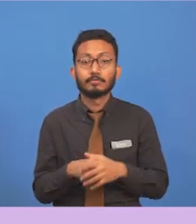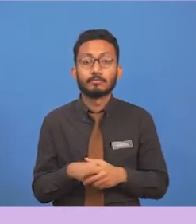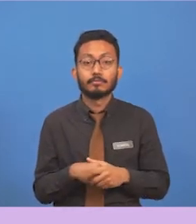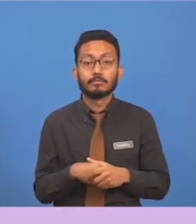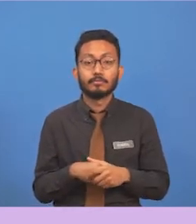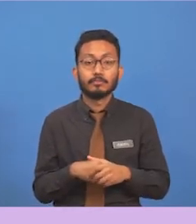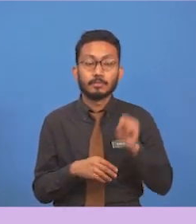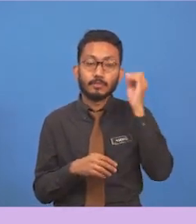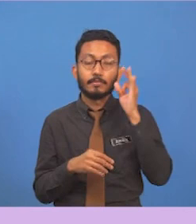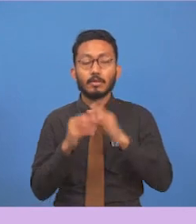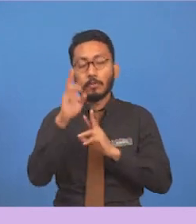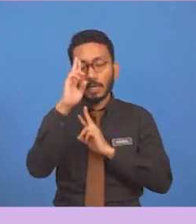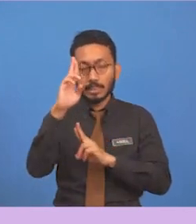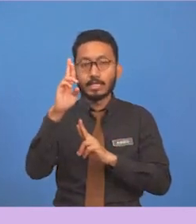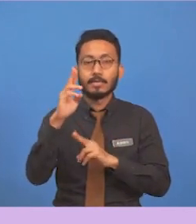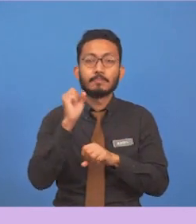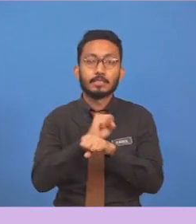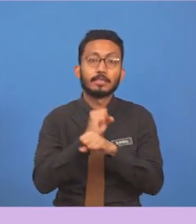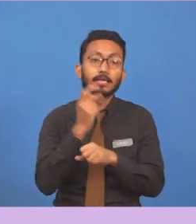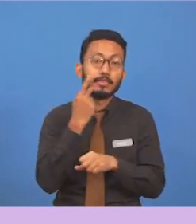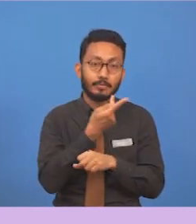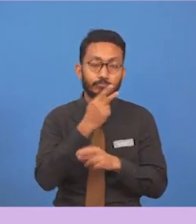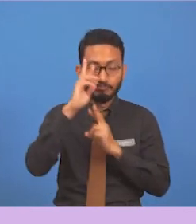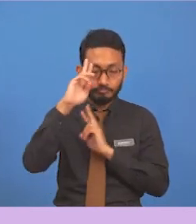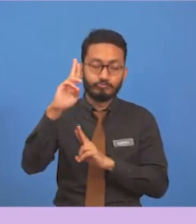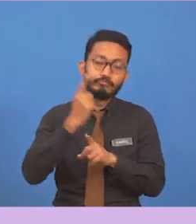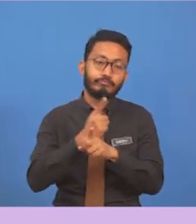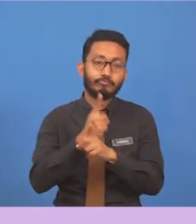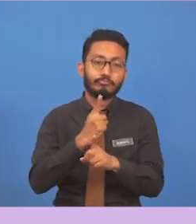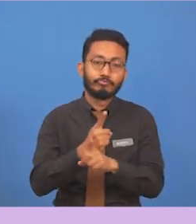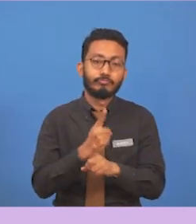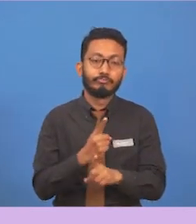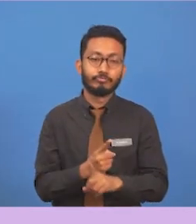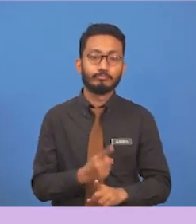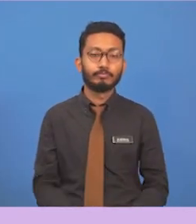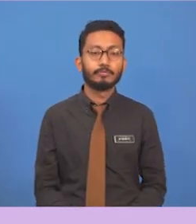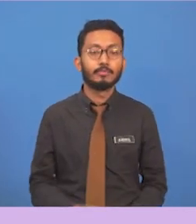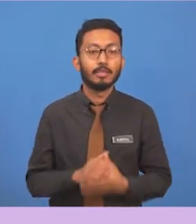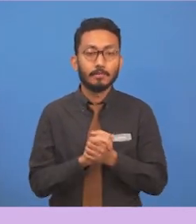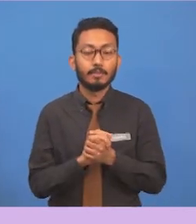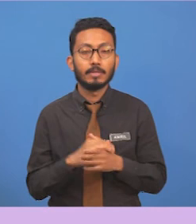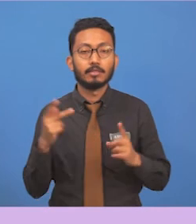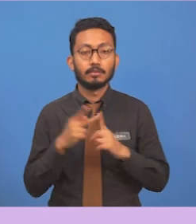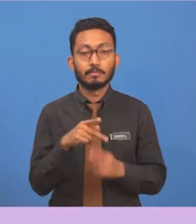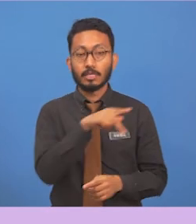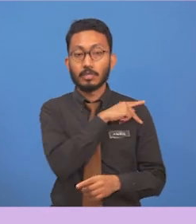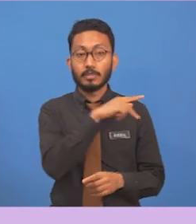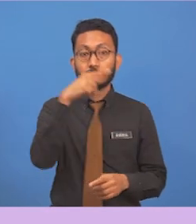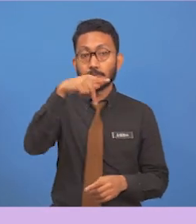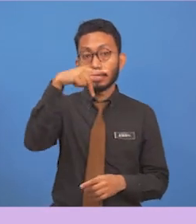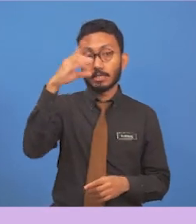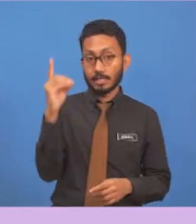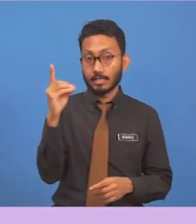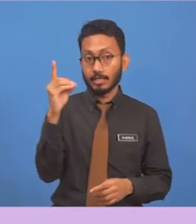kemping soal nomor 5 denial memberikan salam kepada pegawai pendidikan taira yang melawat ke